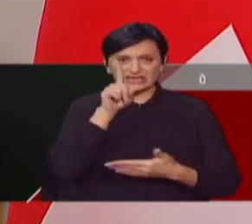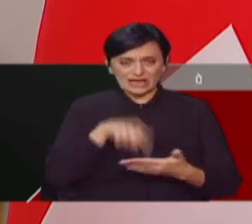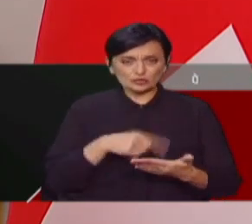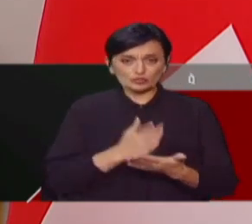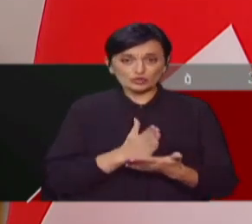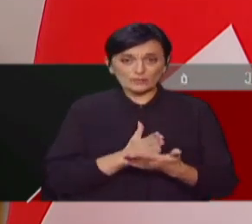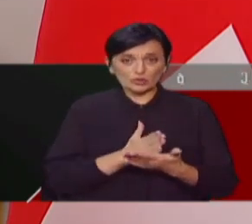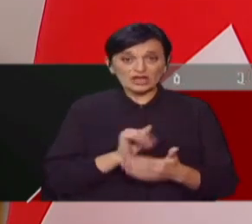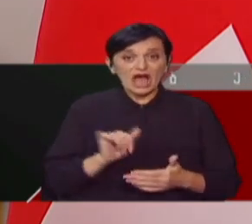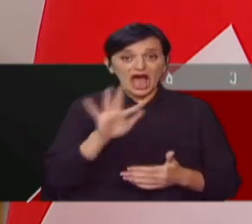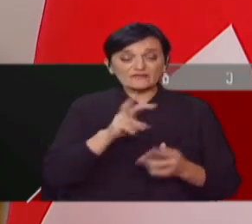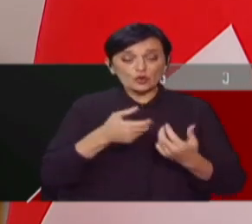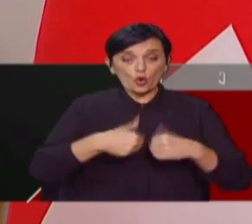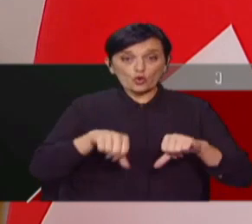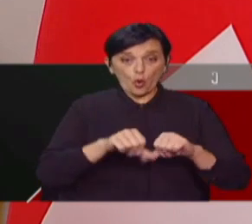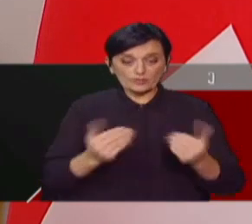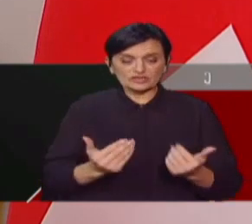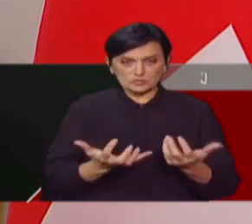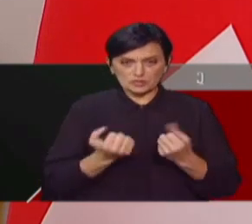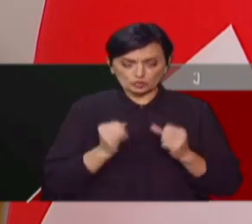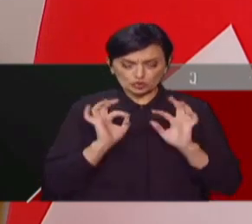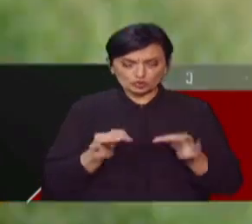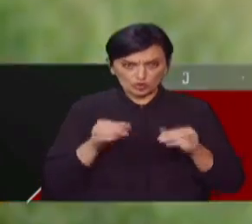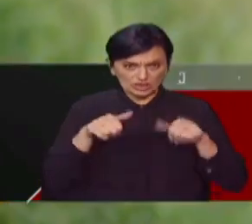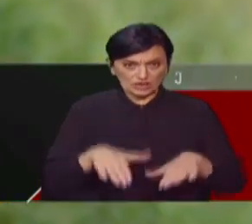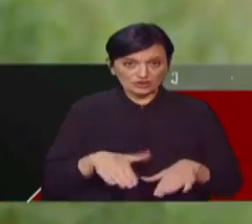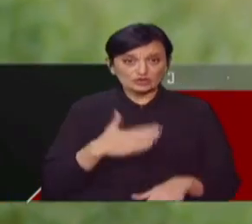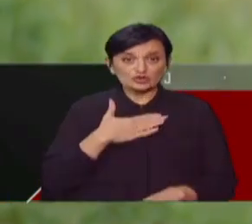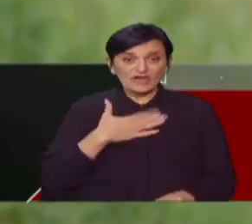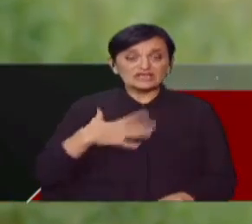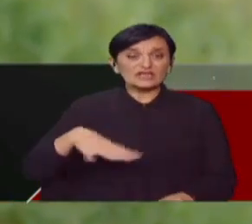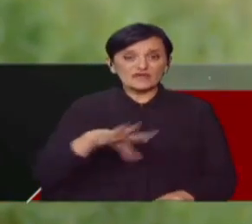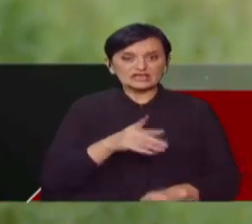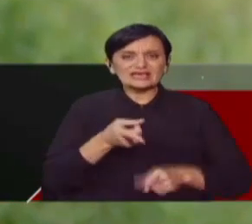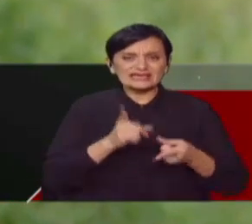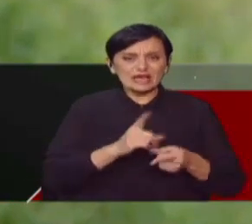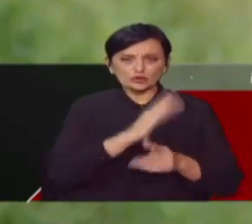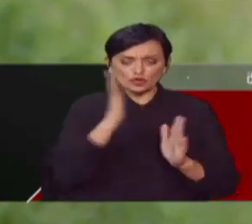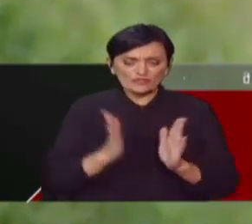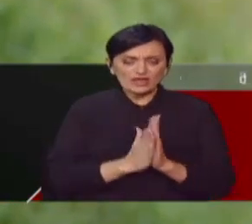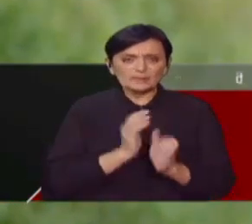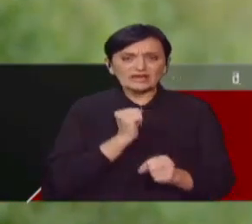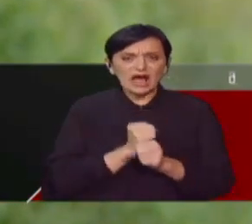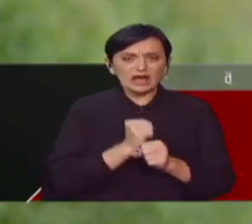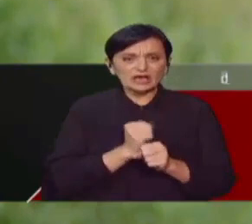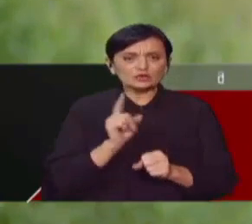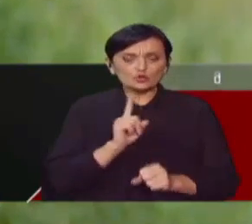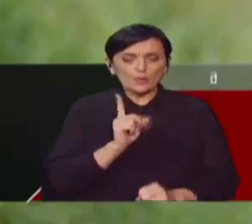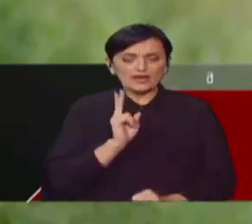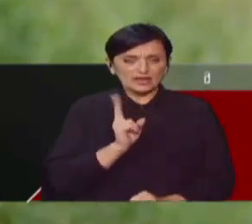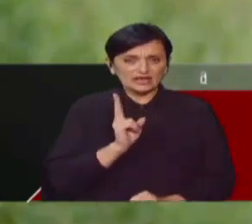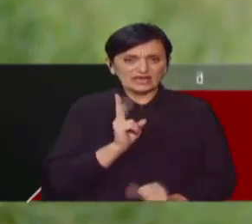ვარ, ევროკომისია ამ ჯერზე მიიღებს სწორ გადაწყვეტილებას. ჩვენმა ქვეყანამ რეალურად ყველაფერი გააკეთა იმისთვის, რომ